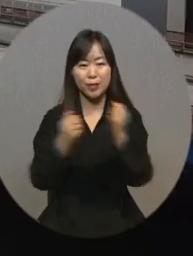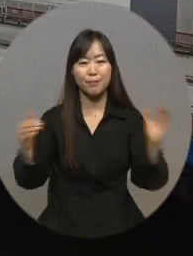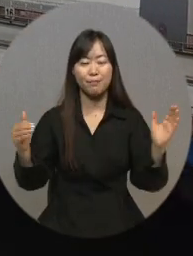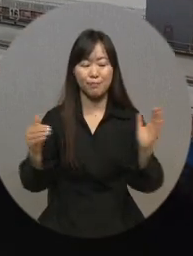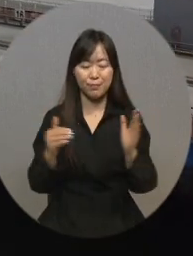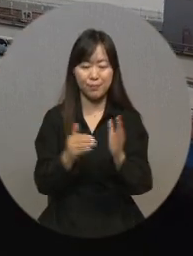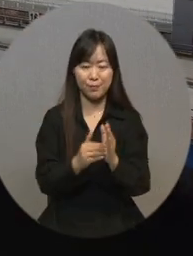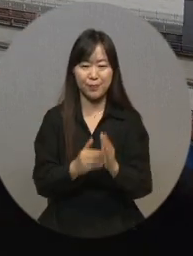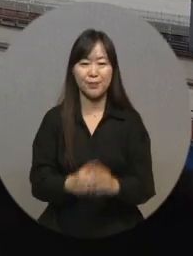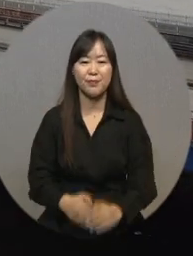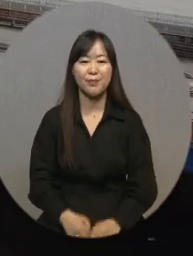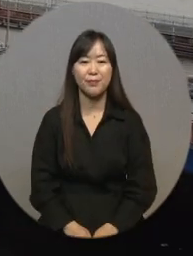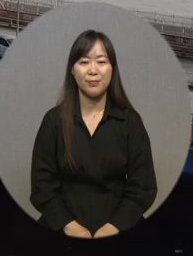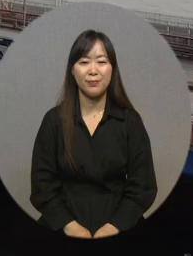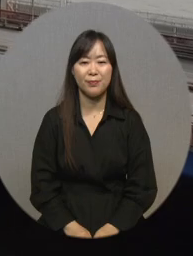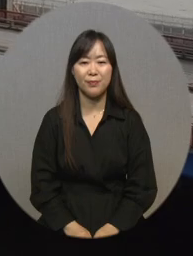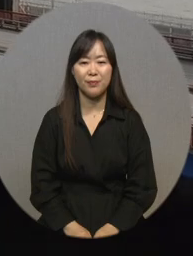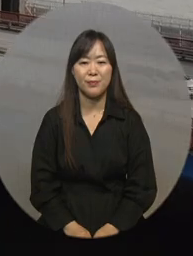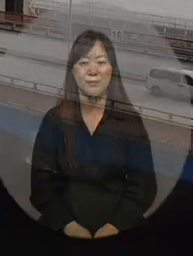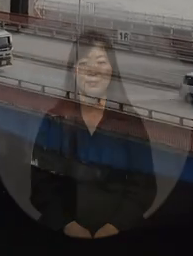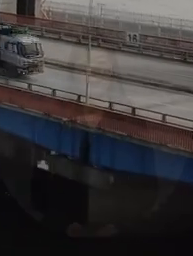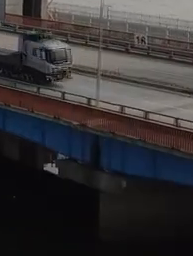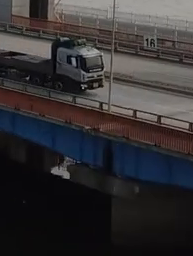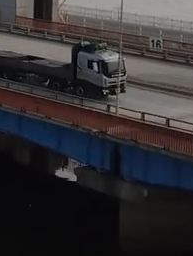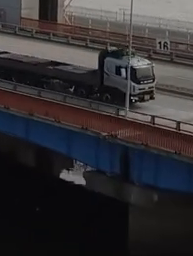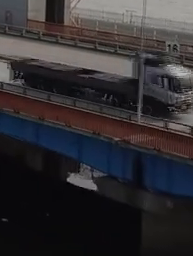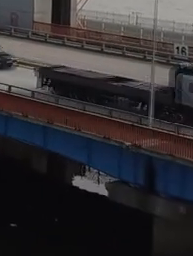지금까지 전북이 있습니다 l